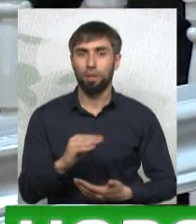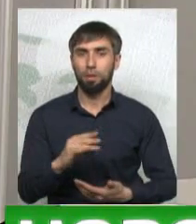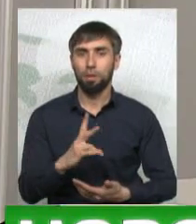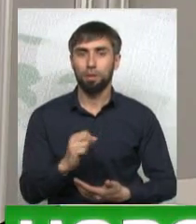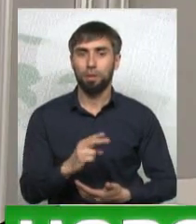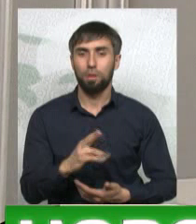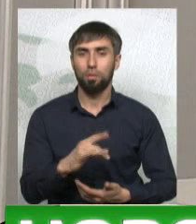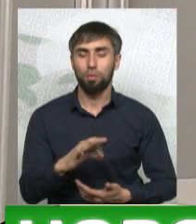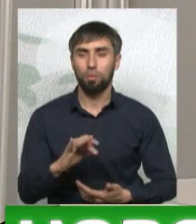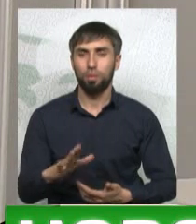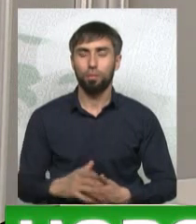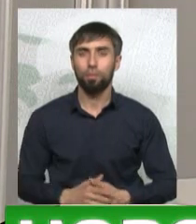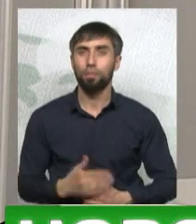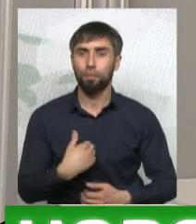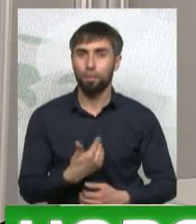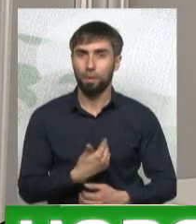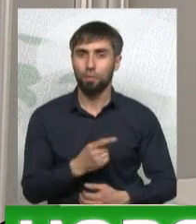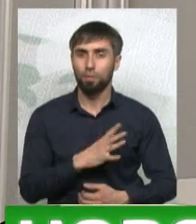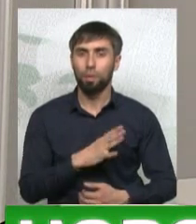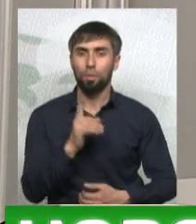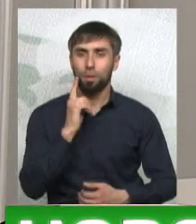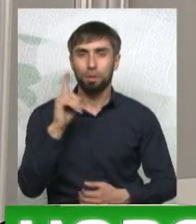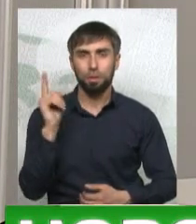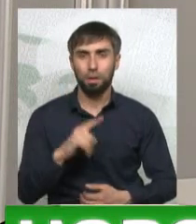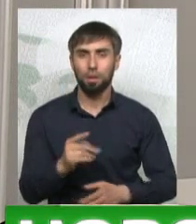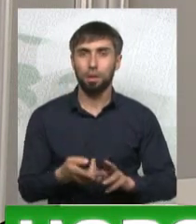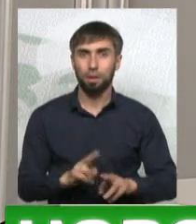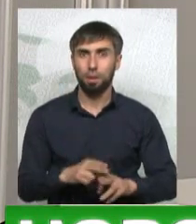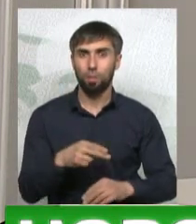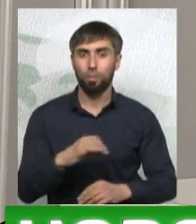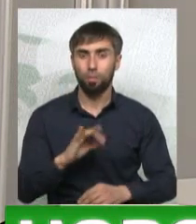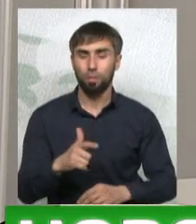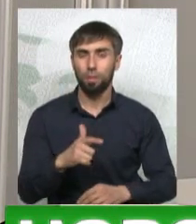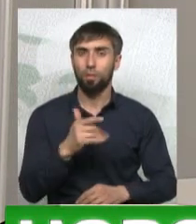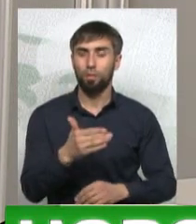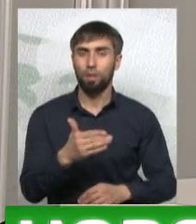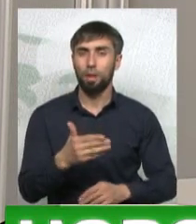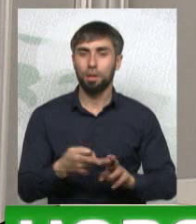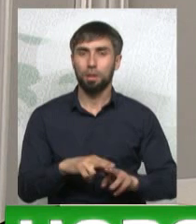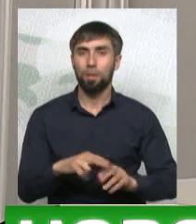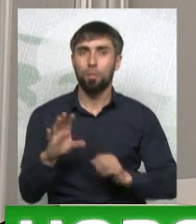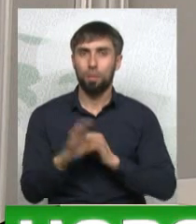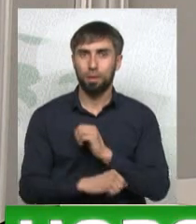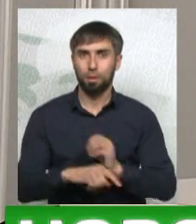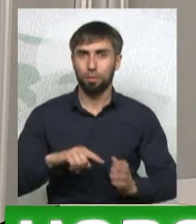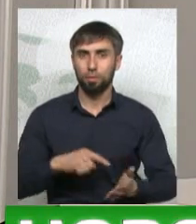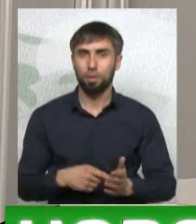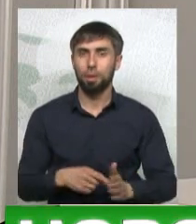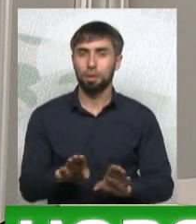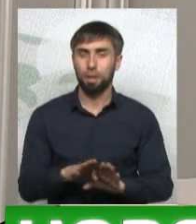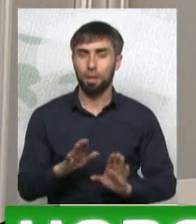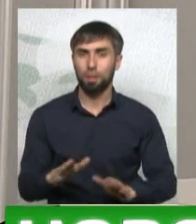Накастоев. Я хочу, чтобы молодые тем более знали, это подвиг, это просто последняя точка. К